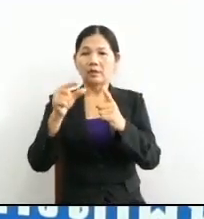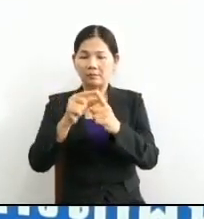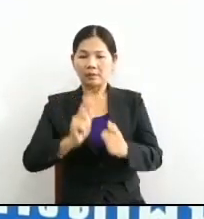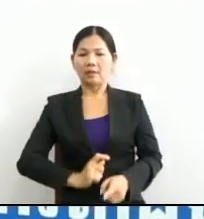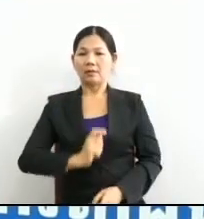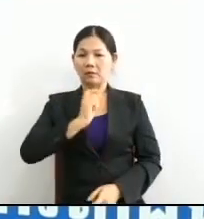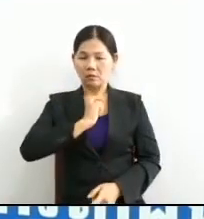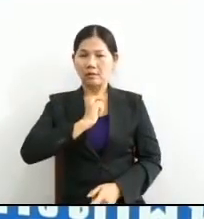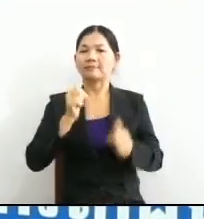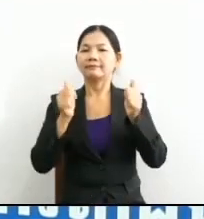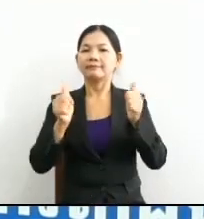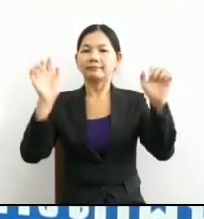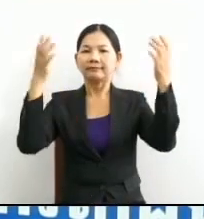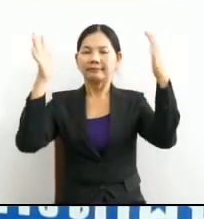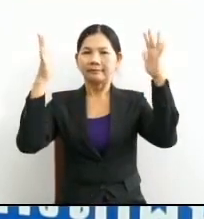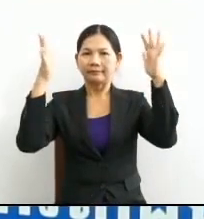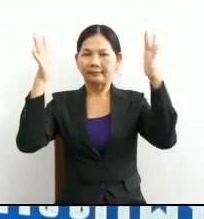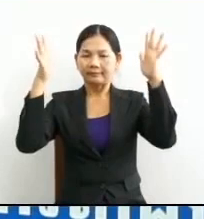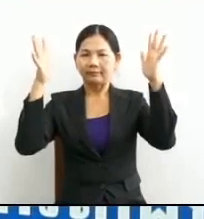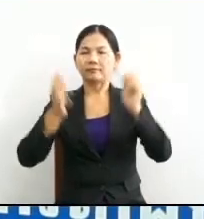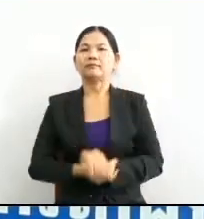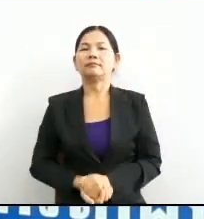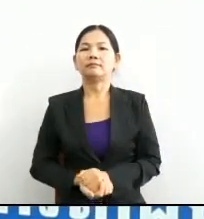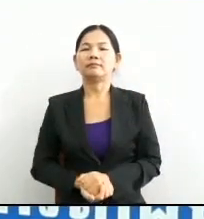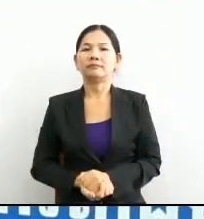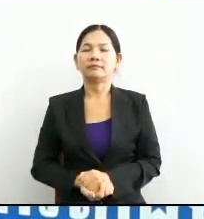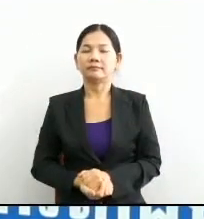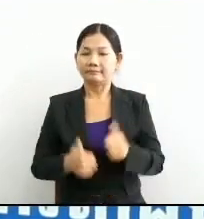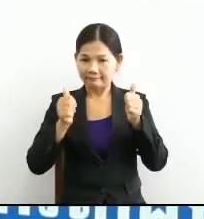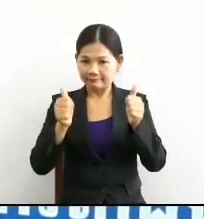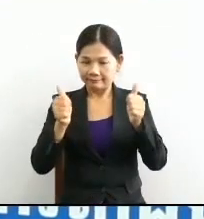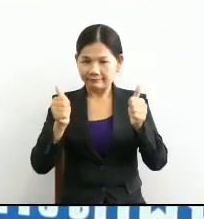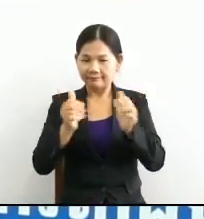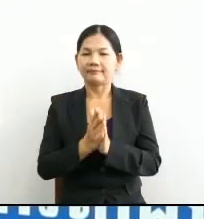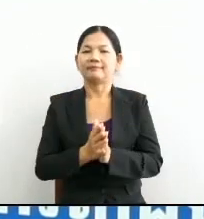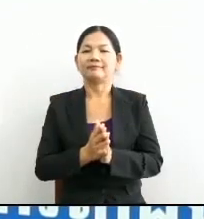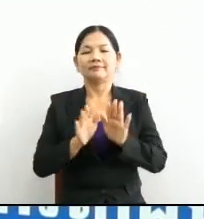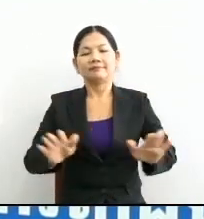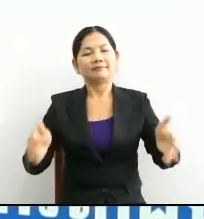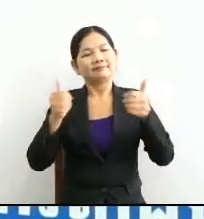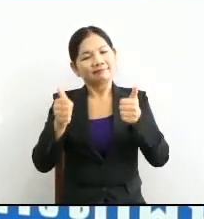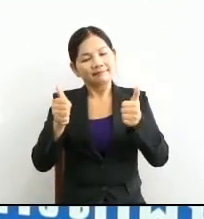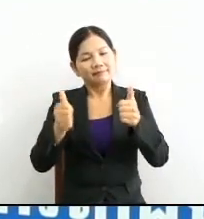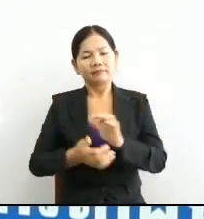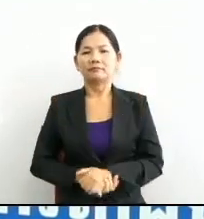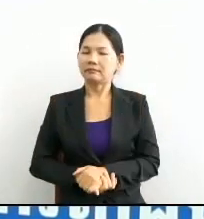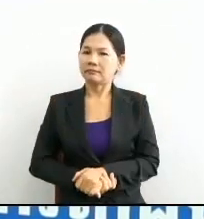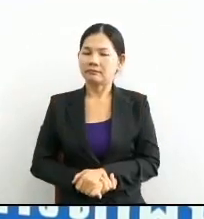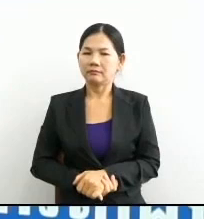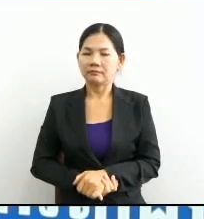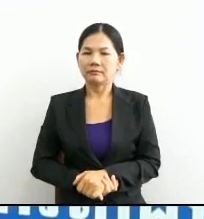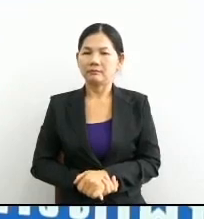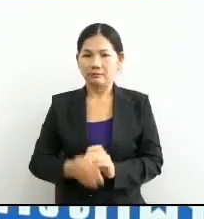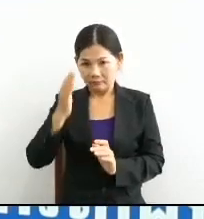chà lọ nè con tẹt đá chung con ai mùi chào chào chào mẹ con cô nè cổ chân là lấy con